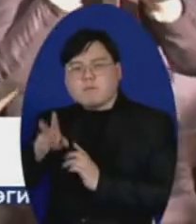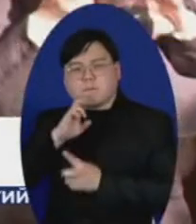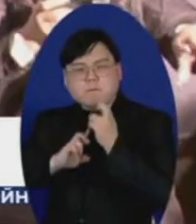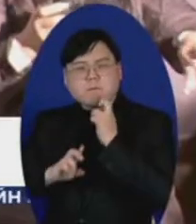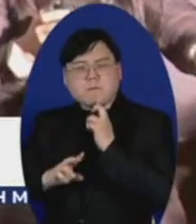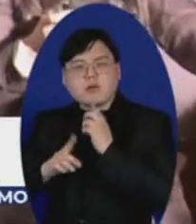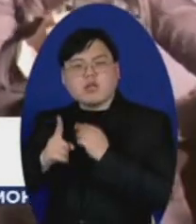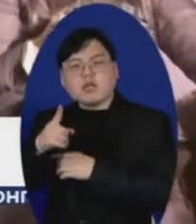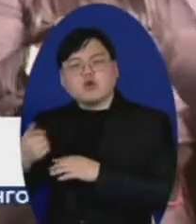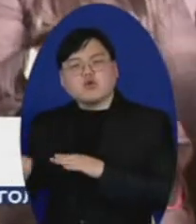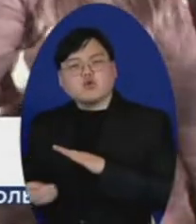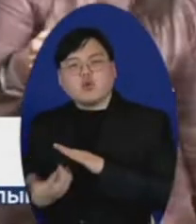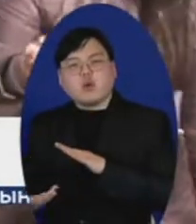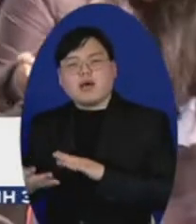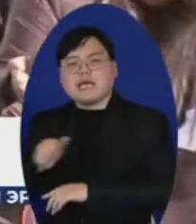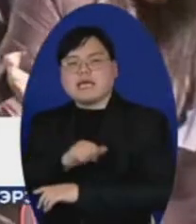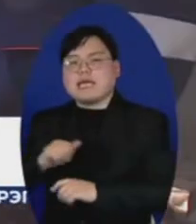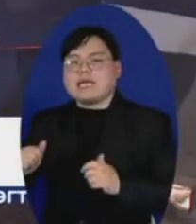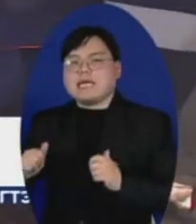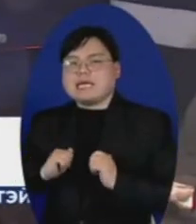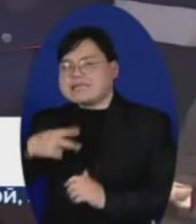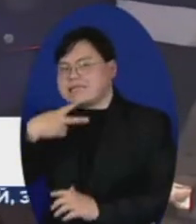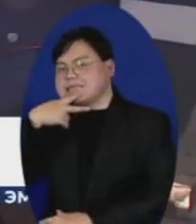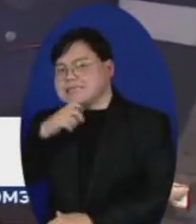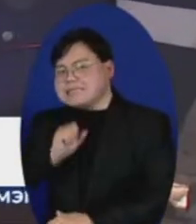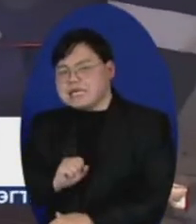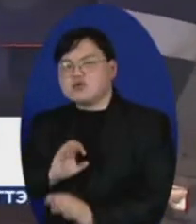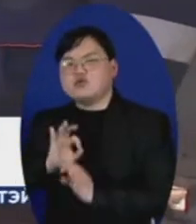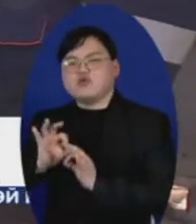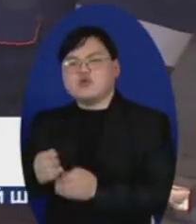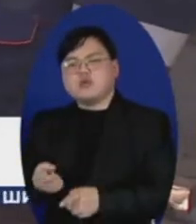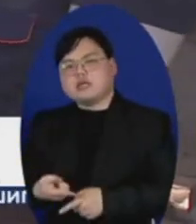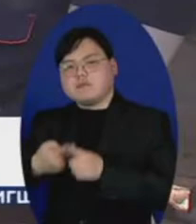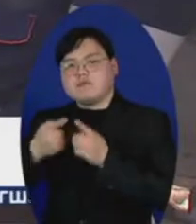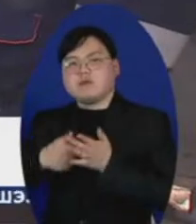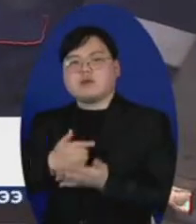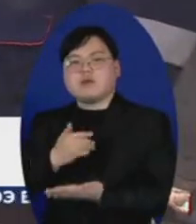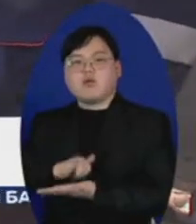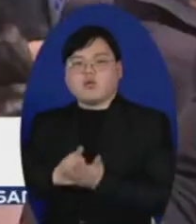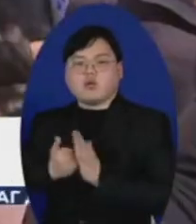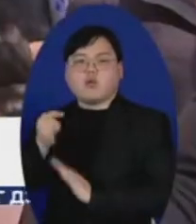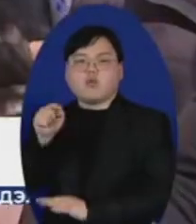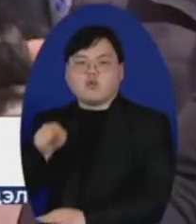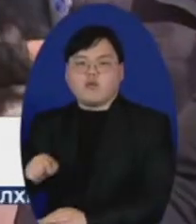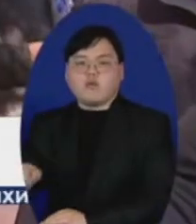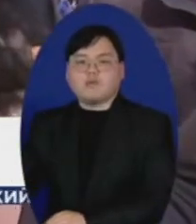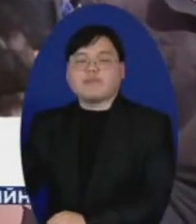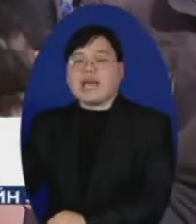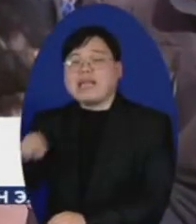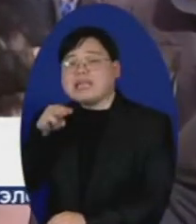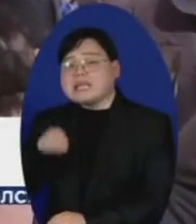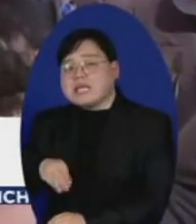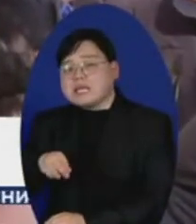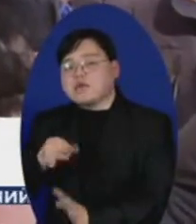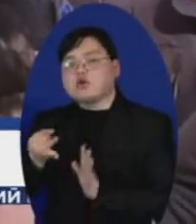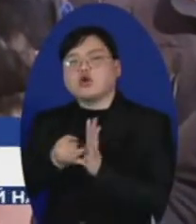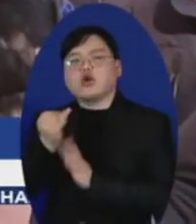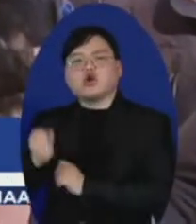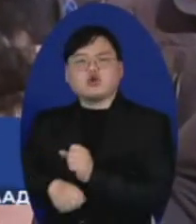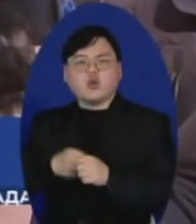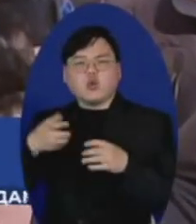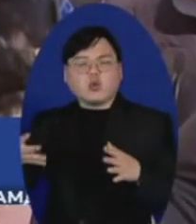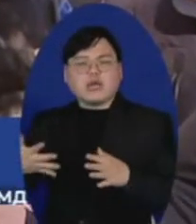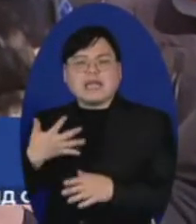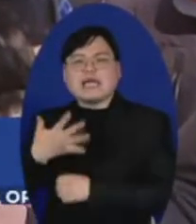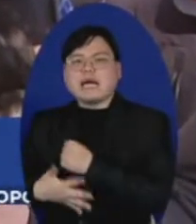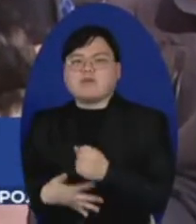бол иргэдийн амжиргааг хангахгүй цалин орлогын тэнцвэртэй байдлыг бий болгох юм. Тэтгэврийн одоо 7 жилийн хугацааг 5 жил болгох,